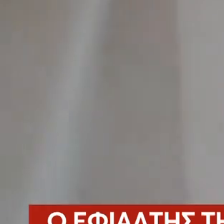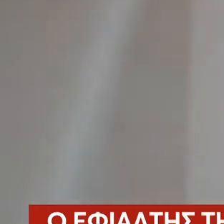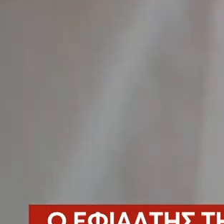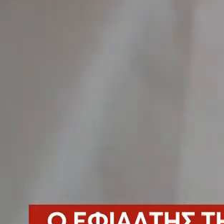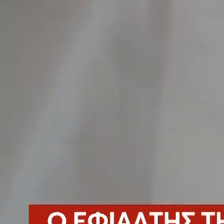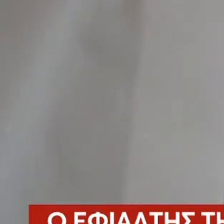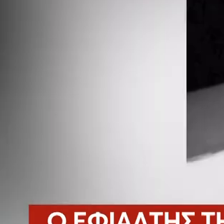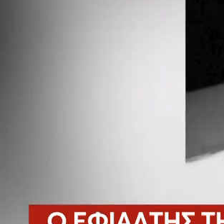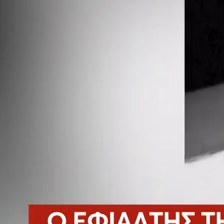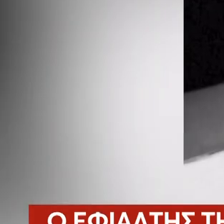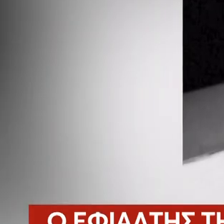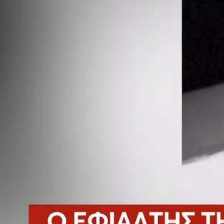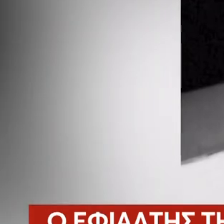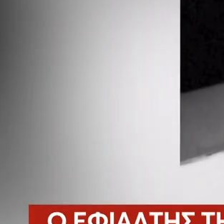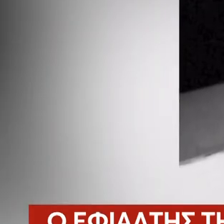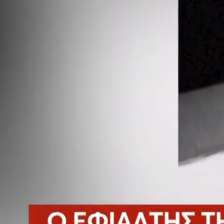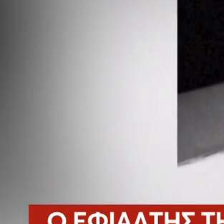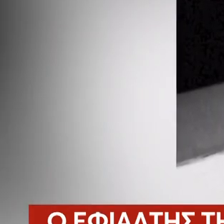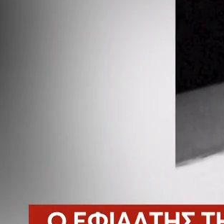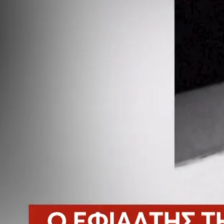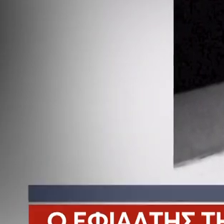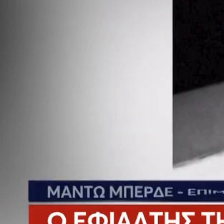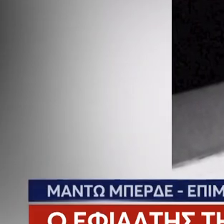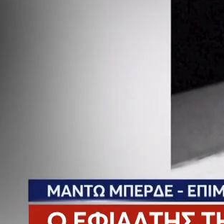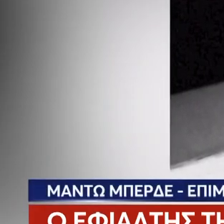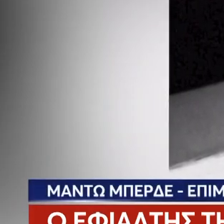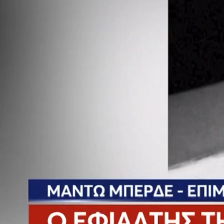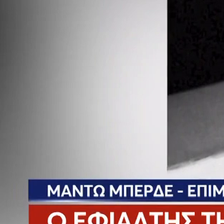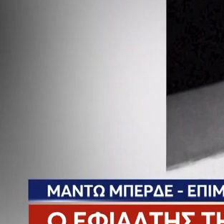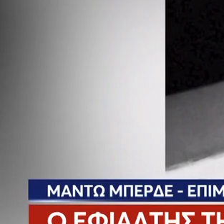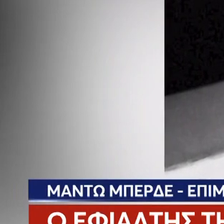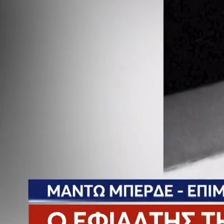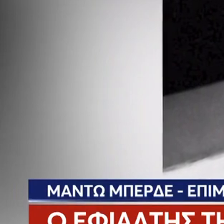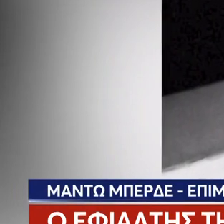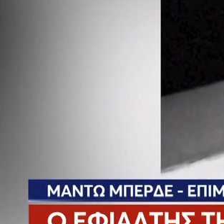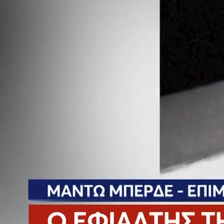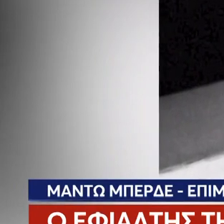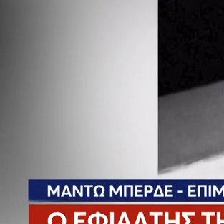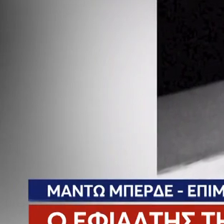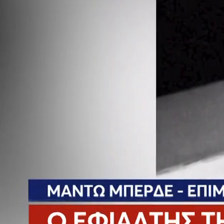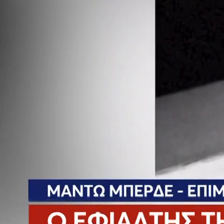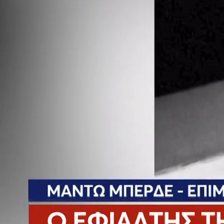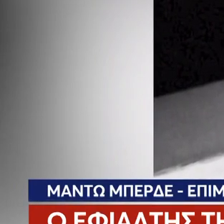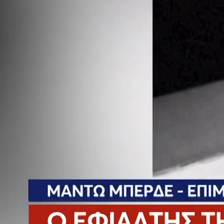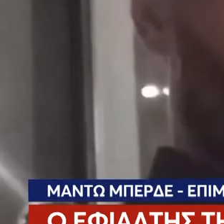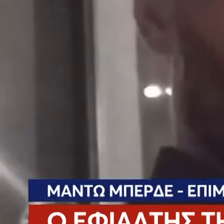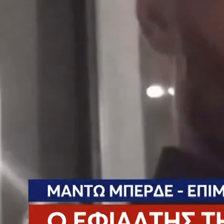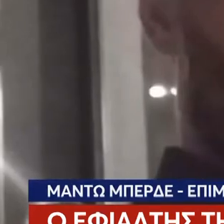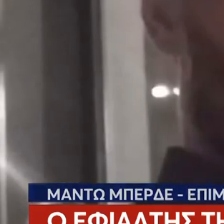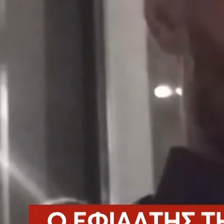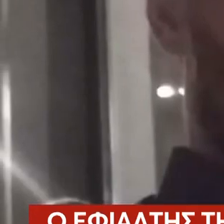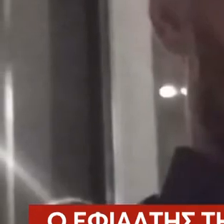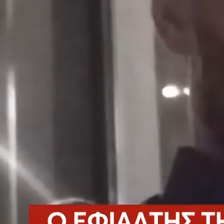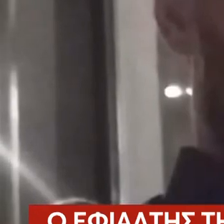τους. Είχαν περάσει μόλις 3 μήνες από τη μέρα που κράτησε στα χέρια της συγκινημένη το θετικό τεστ εγκυμοσύνης και